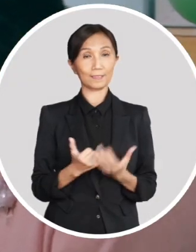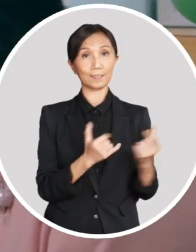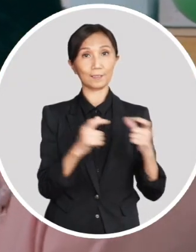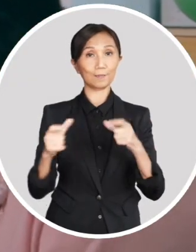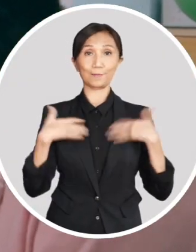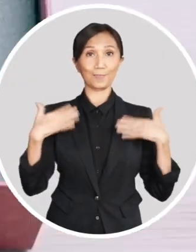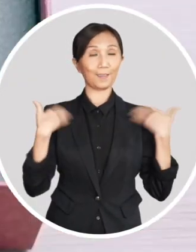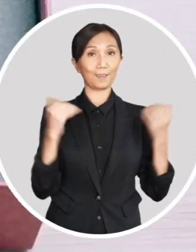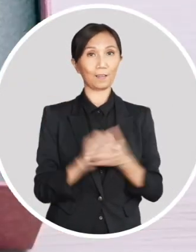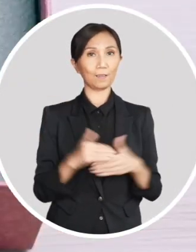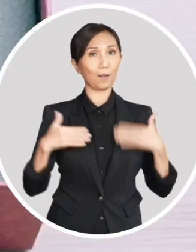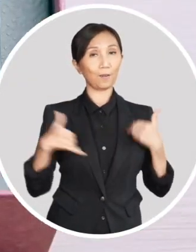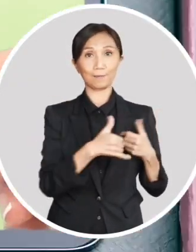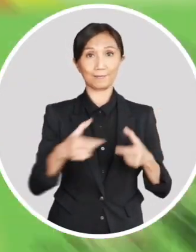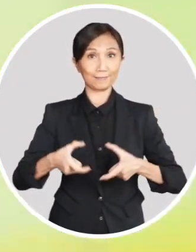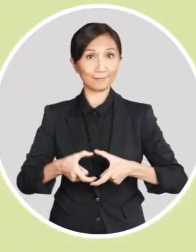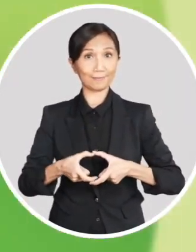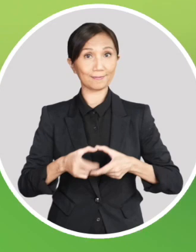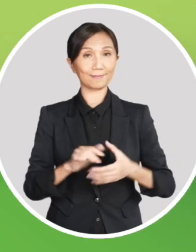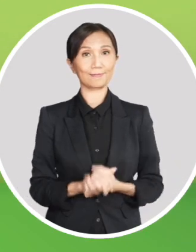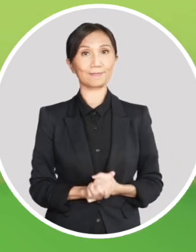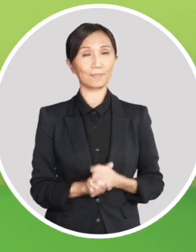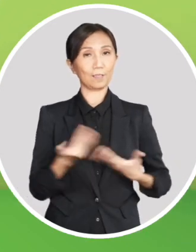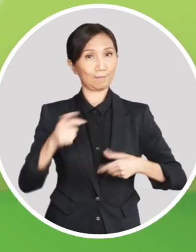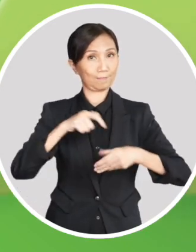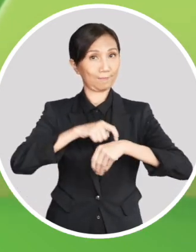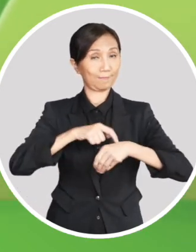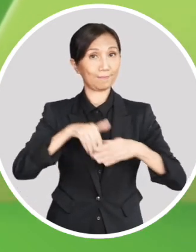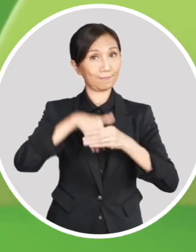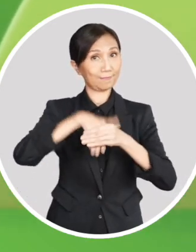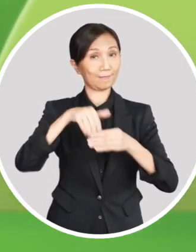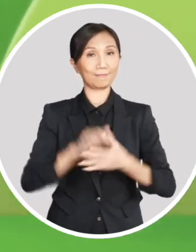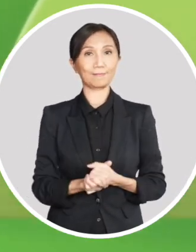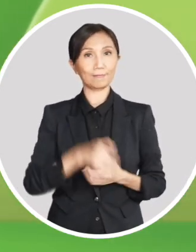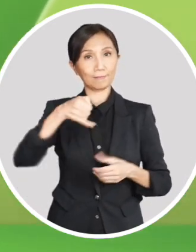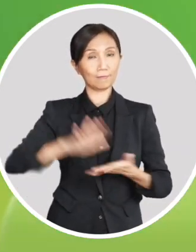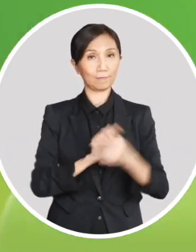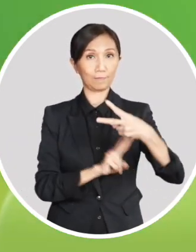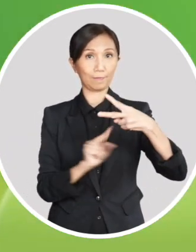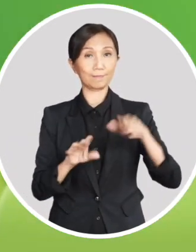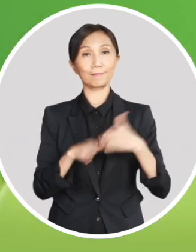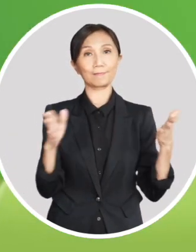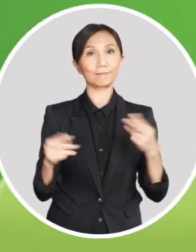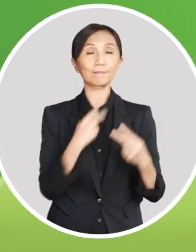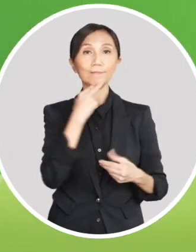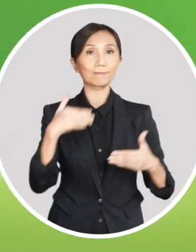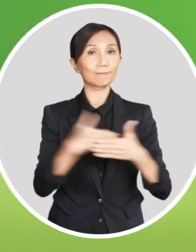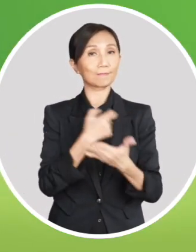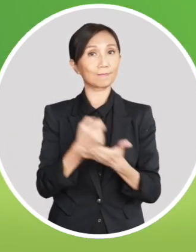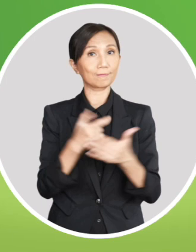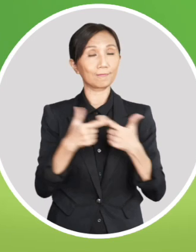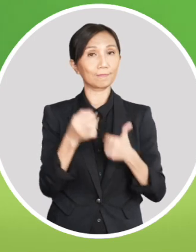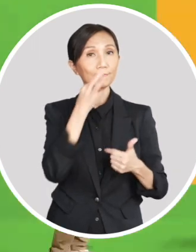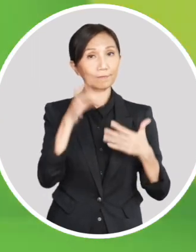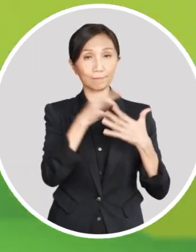生日快乐， 乐游卡！ 你是时候申请了，由明年2月27号起，$2搭车优惠的合资